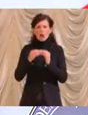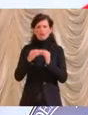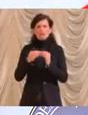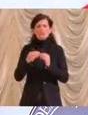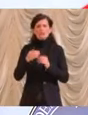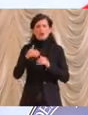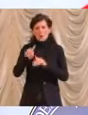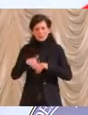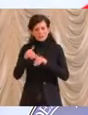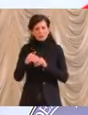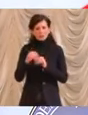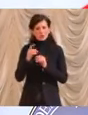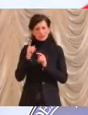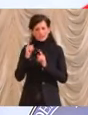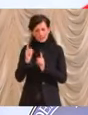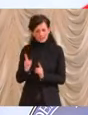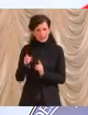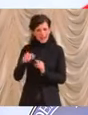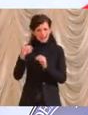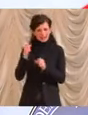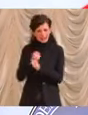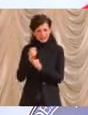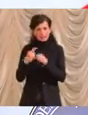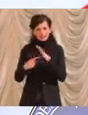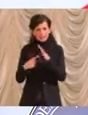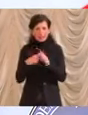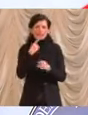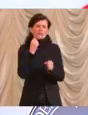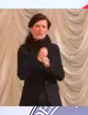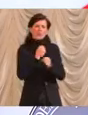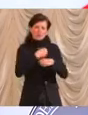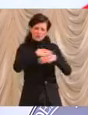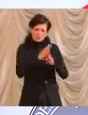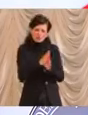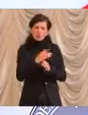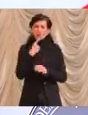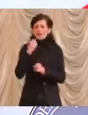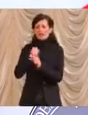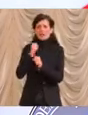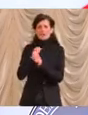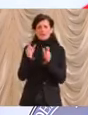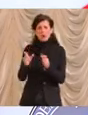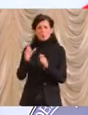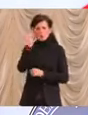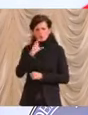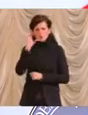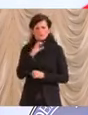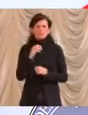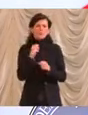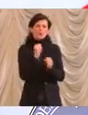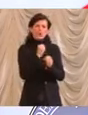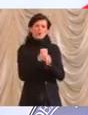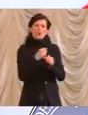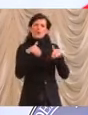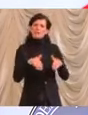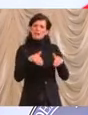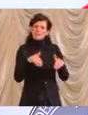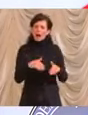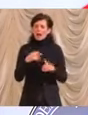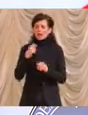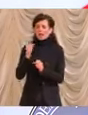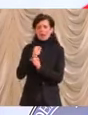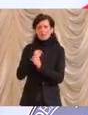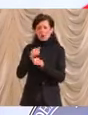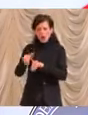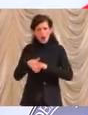coloni, mezzadri, lavoratori stagionali del settore turismo, degli stabilimenti termali, lavoratori agricoli, dello